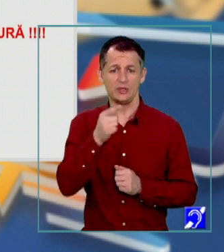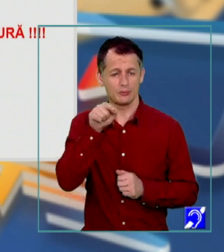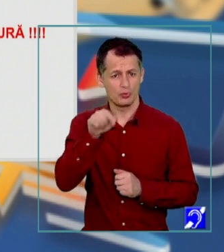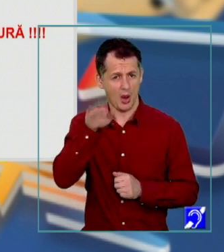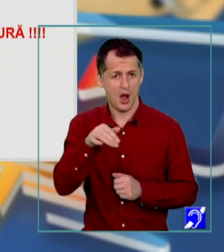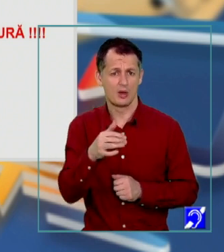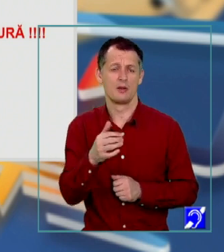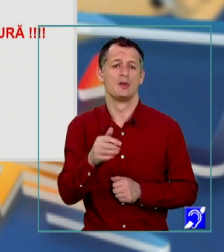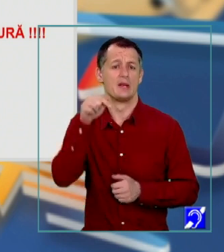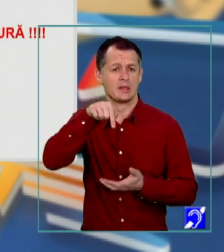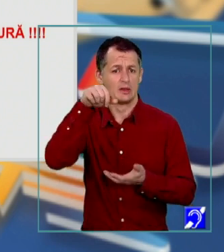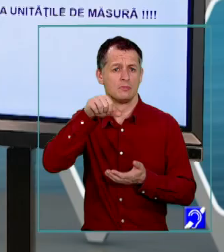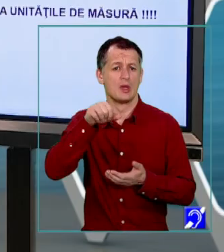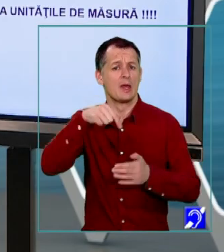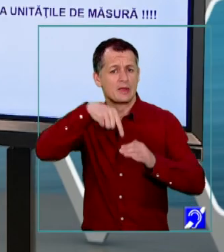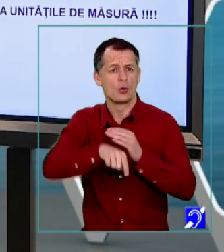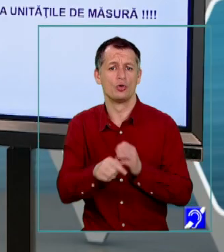de 16 grame.